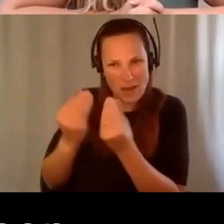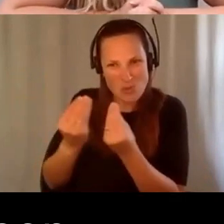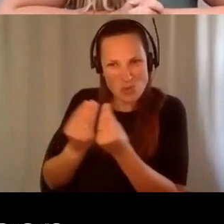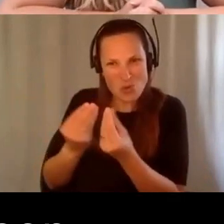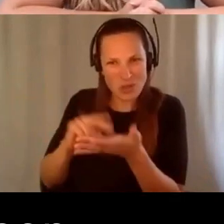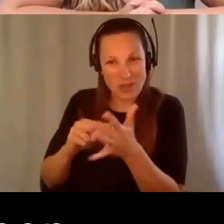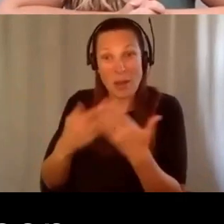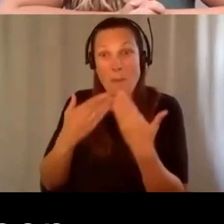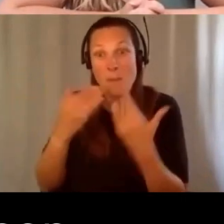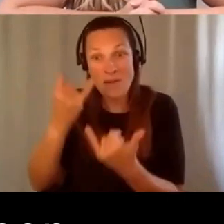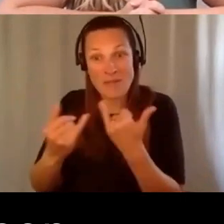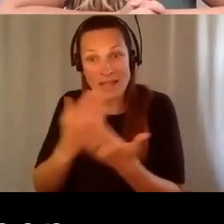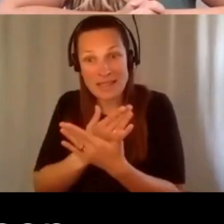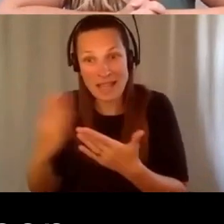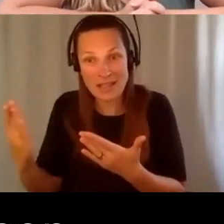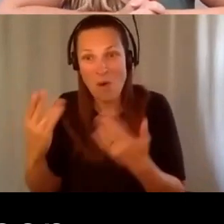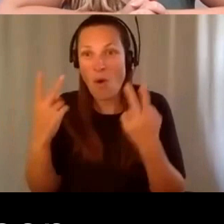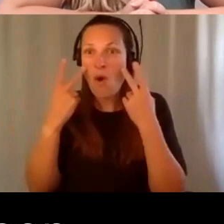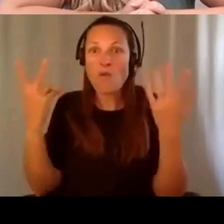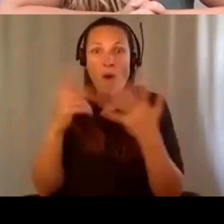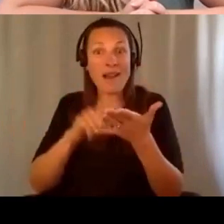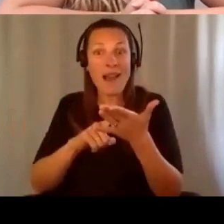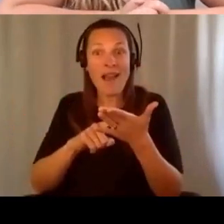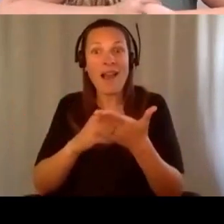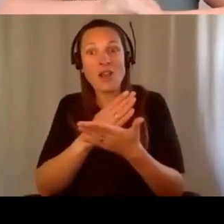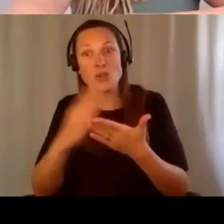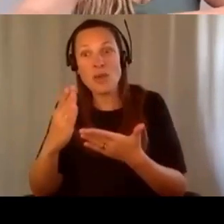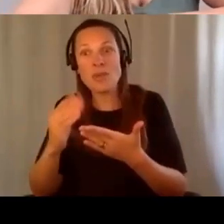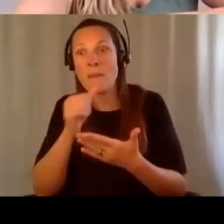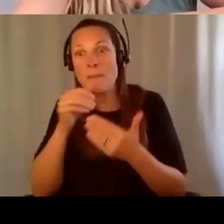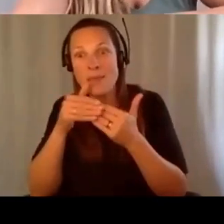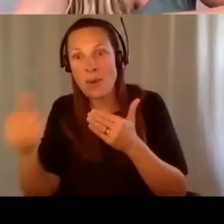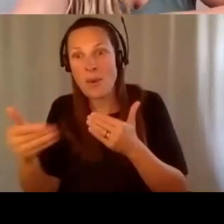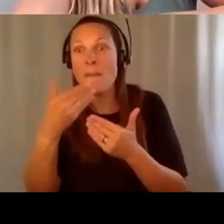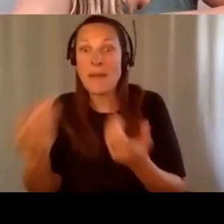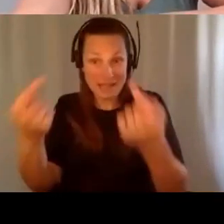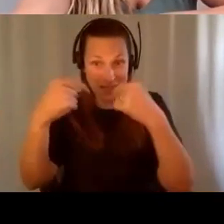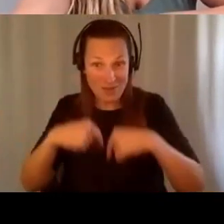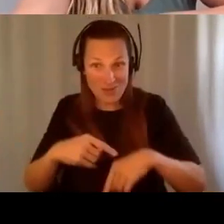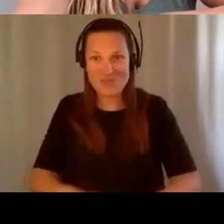Puis, on se voit pour la suite très bientôt. Merci d'avoir été parmi nous.